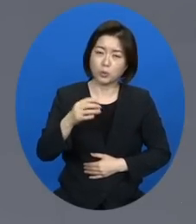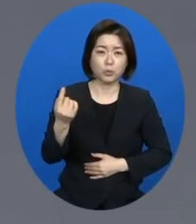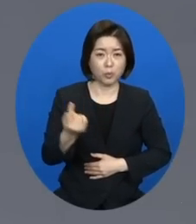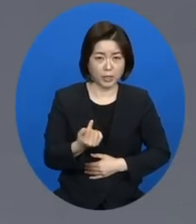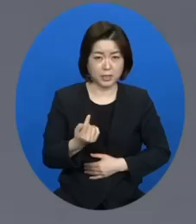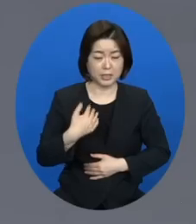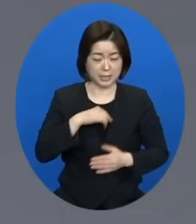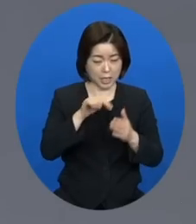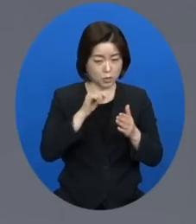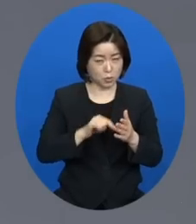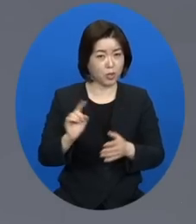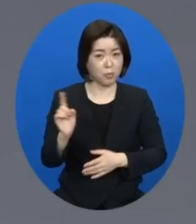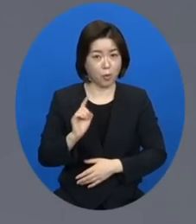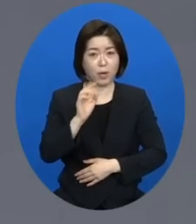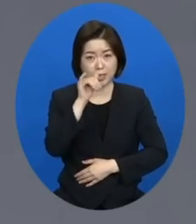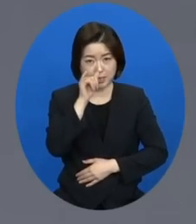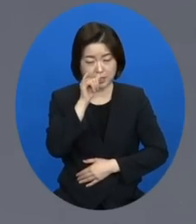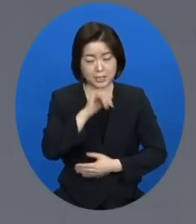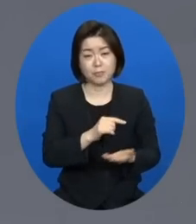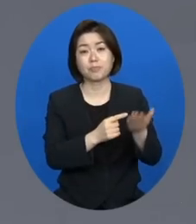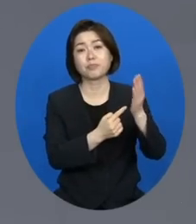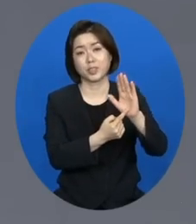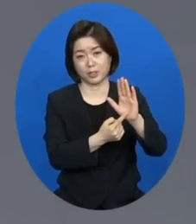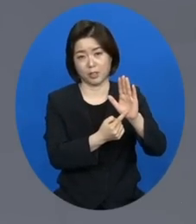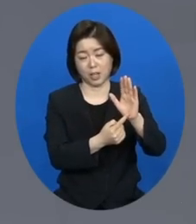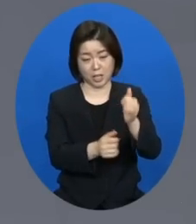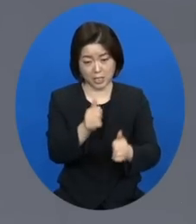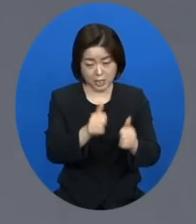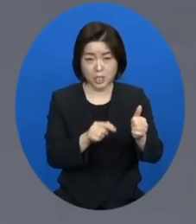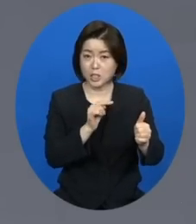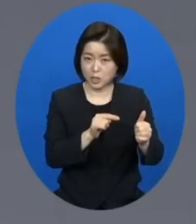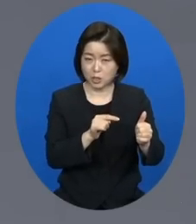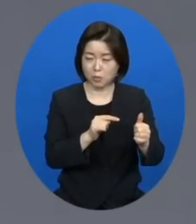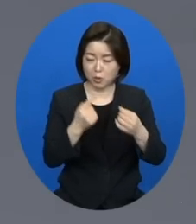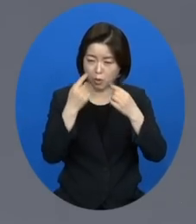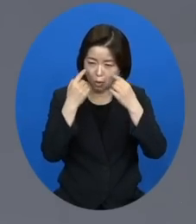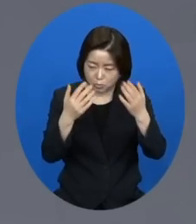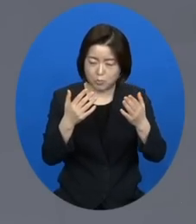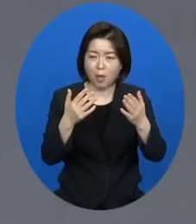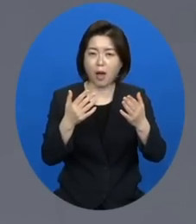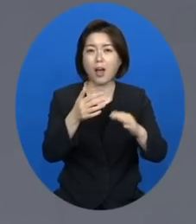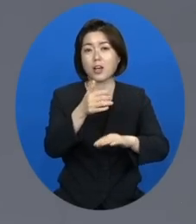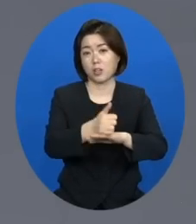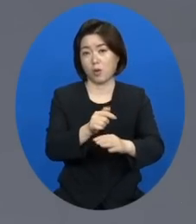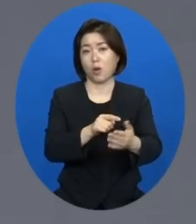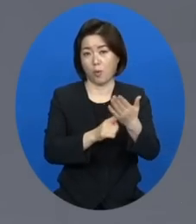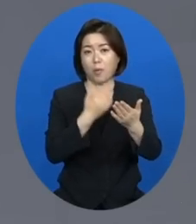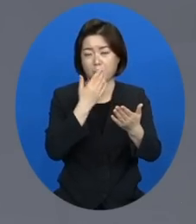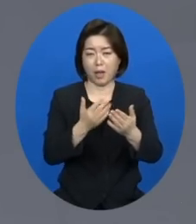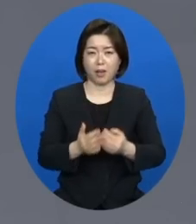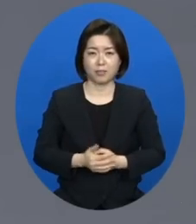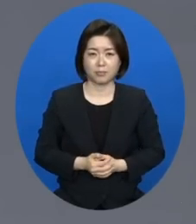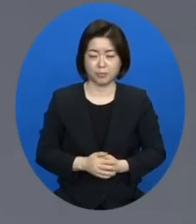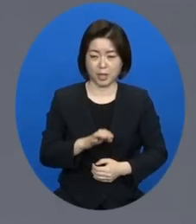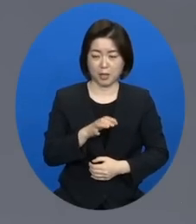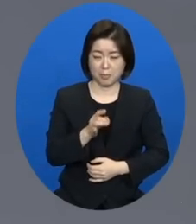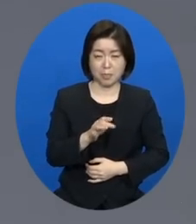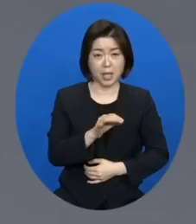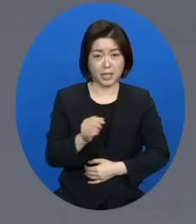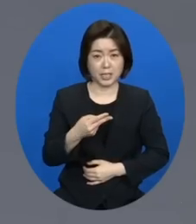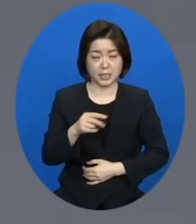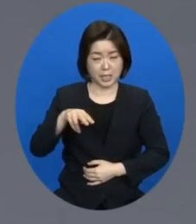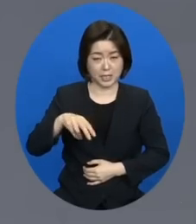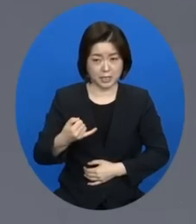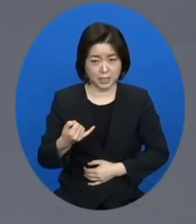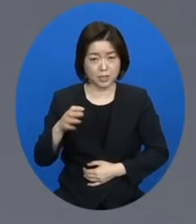안에 무엇이 있는지를 드러나는 내 시험만큼 분명한 것이 없습니다. 근데 이 페이라스모스의 세 번째